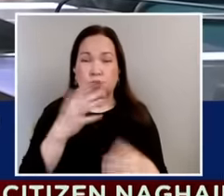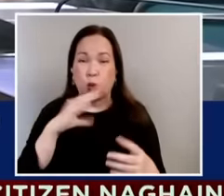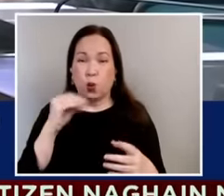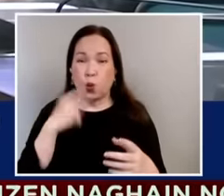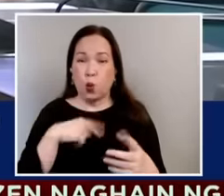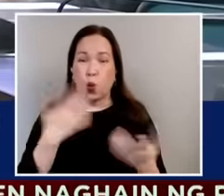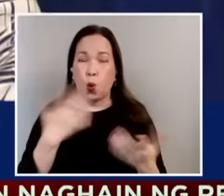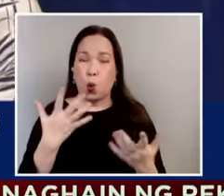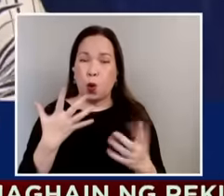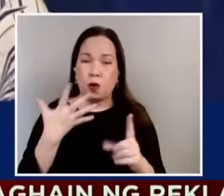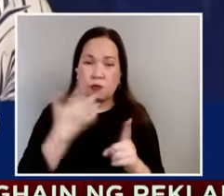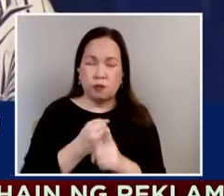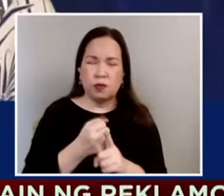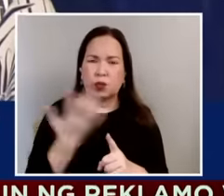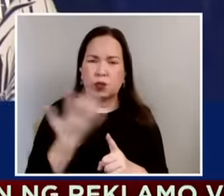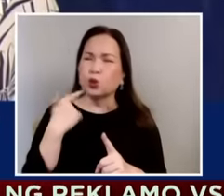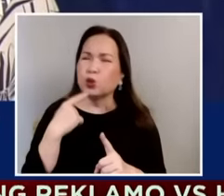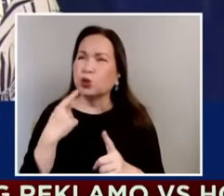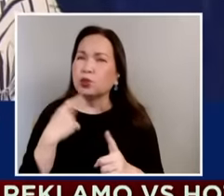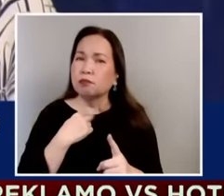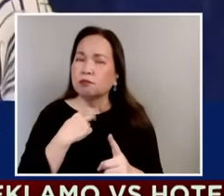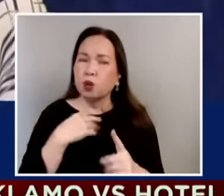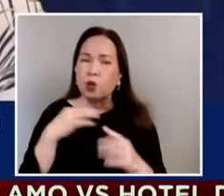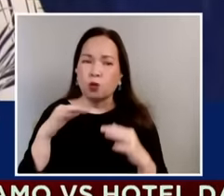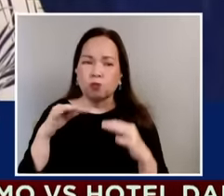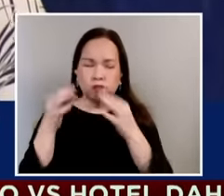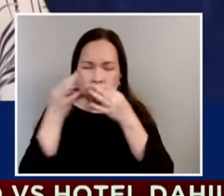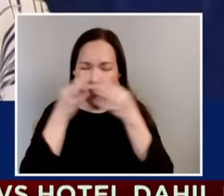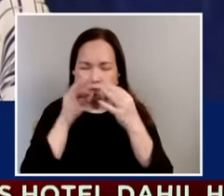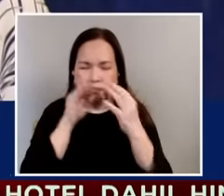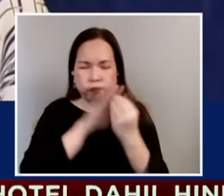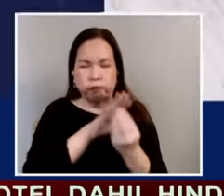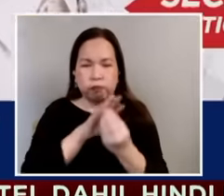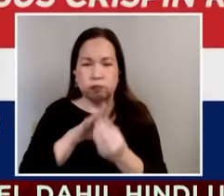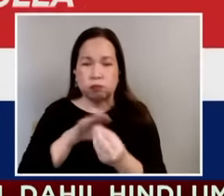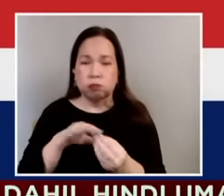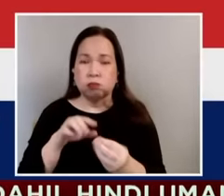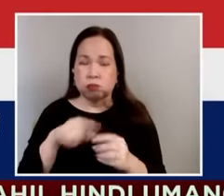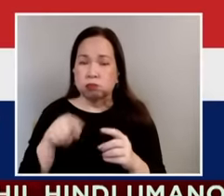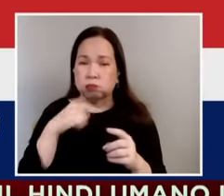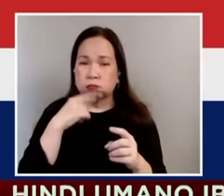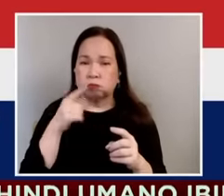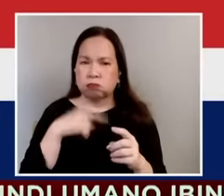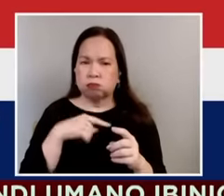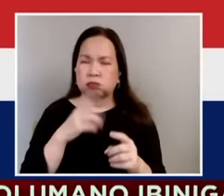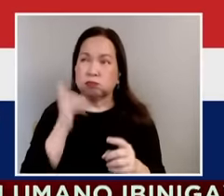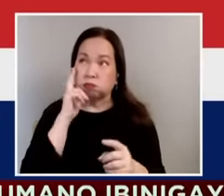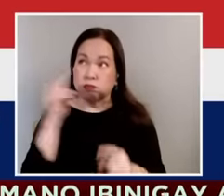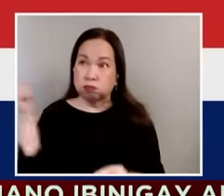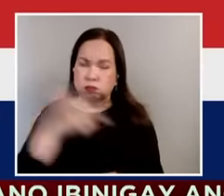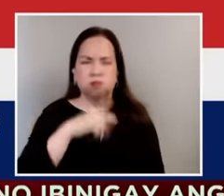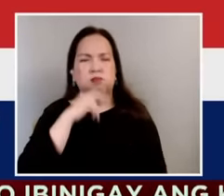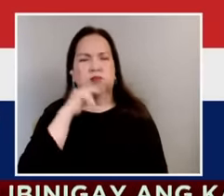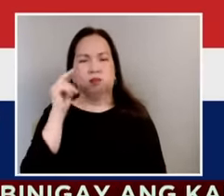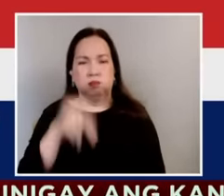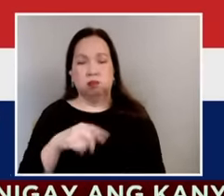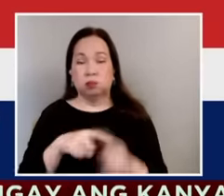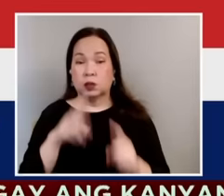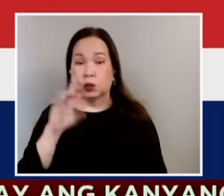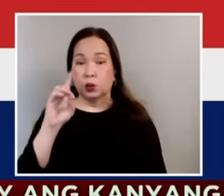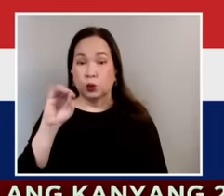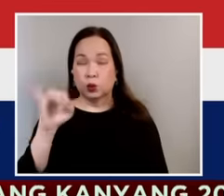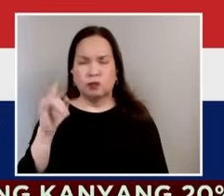on drugs sa susunod na hearing. Para kay Lagman, hindi kailangan humarap sa hearing ang dating Pangulo. Ayon naman sa DOJ, kailangan munang pag-aralan